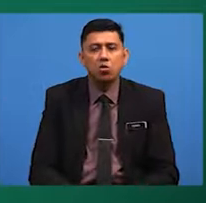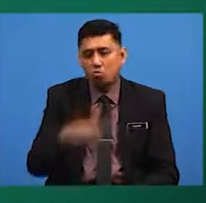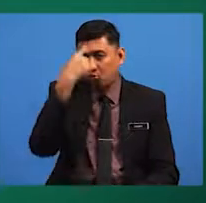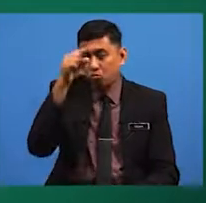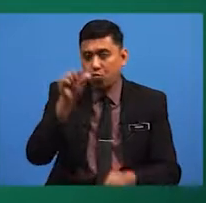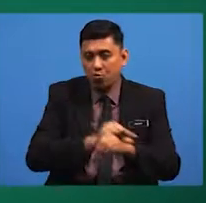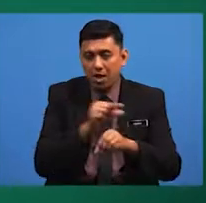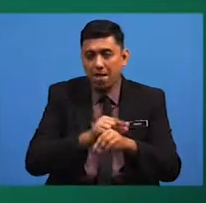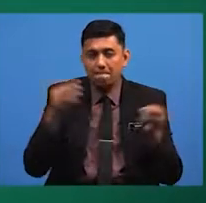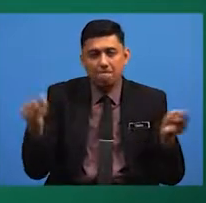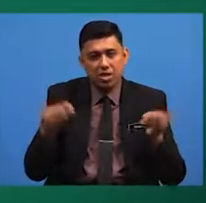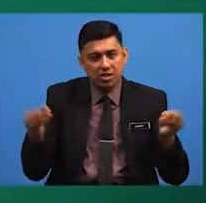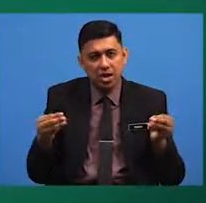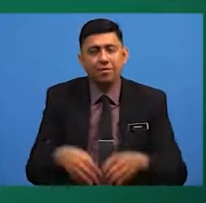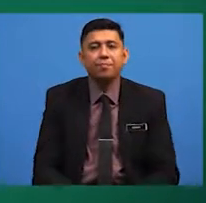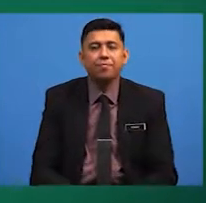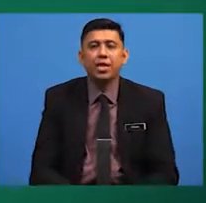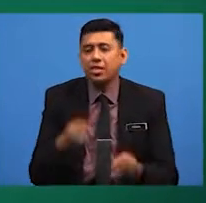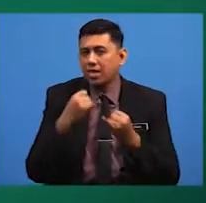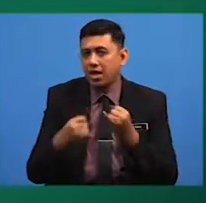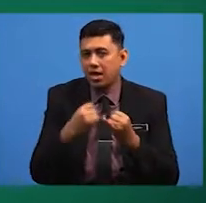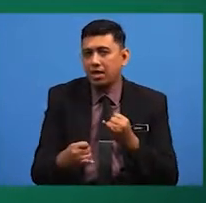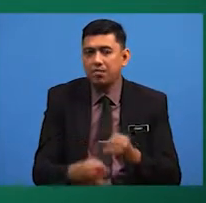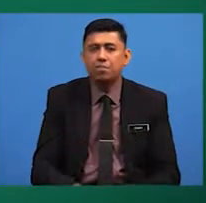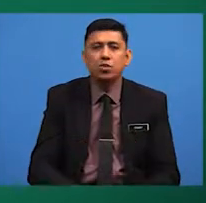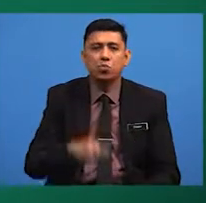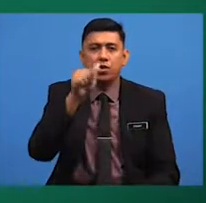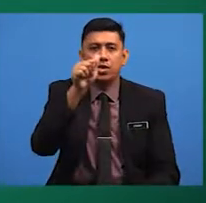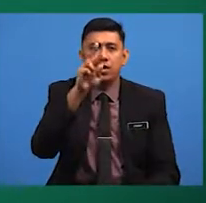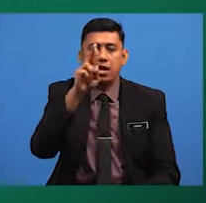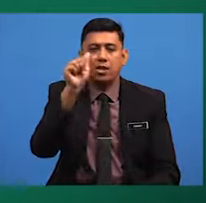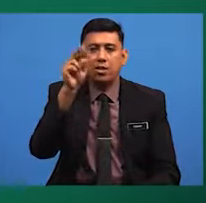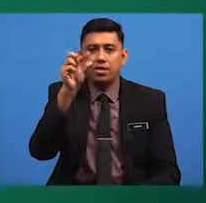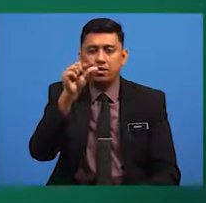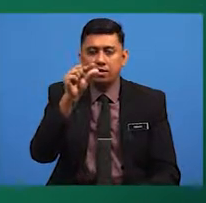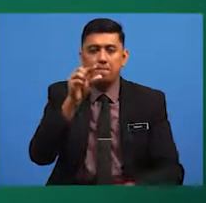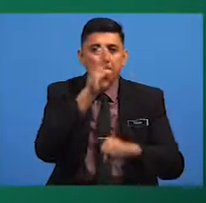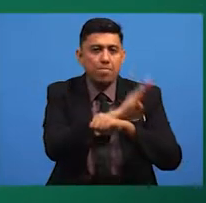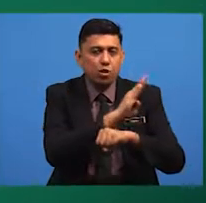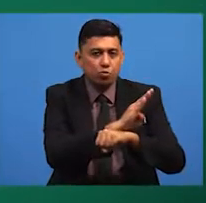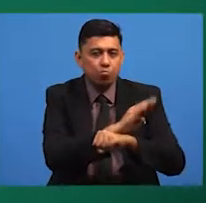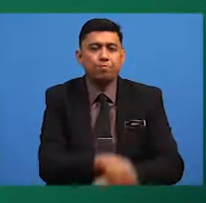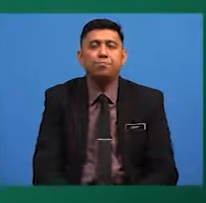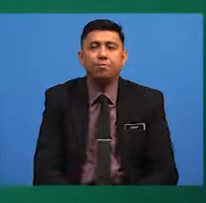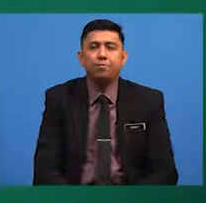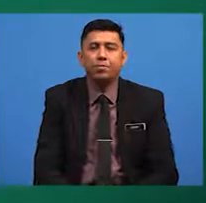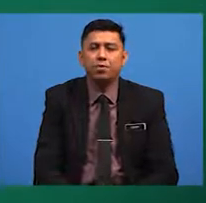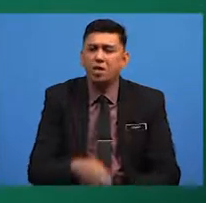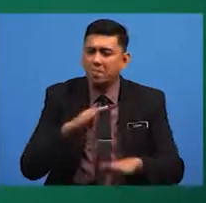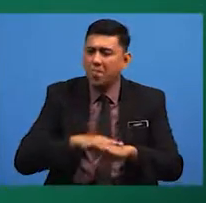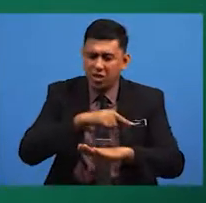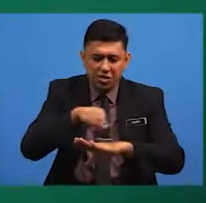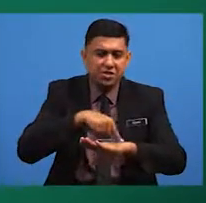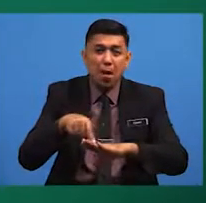memasak dan yang terakhir inilah arang batu untuk pengetahuan merkuri pada